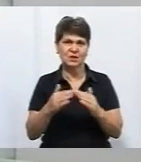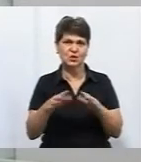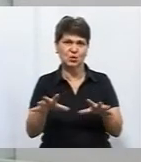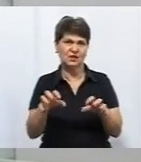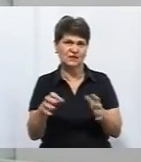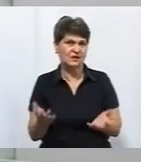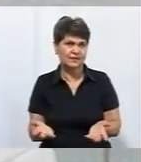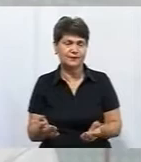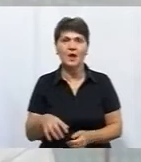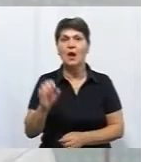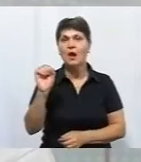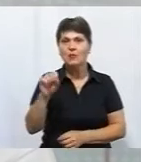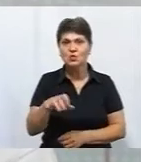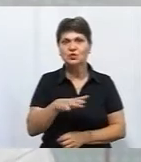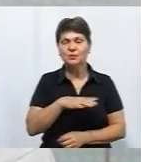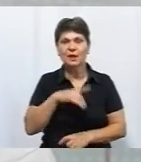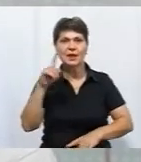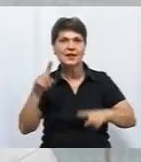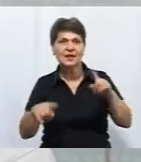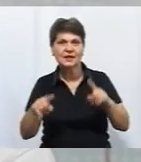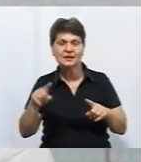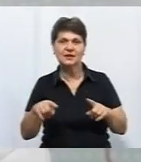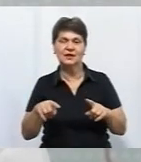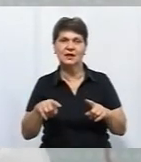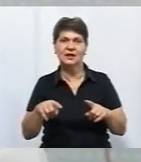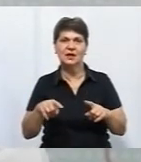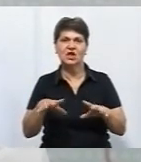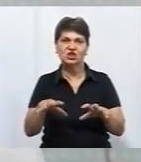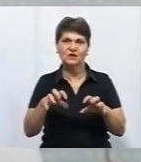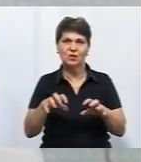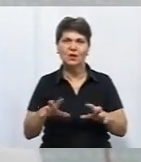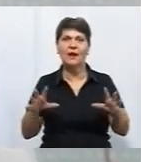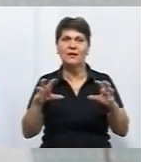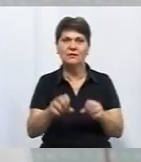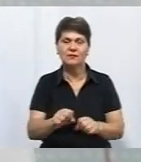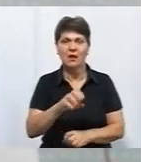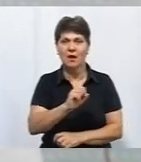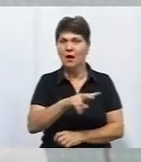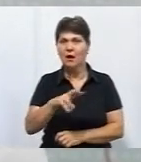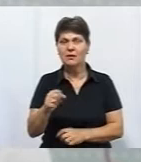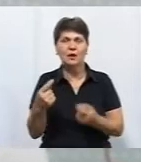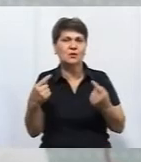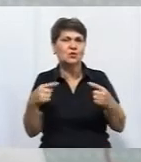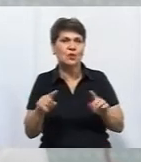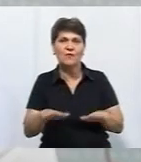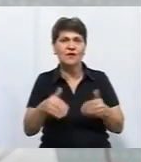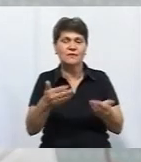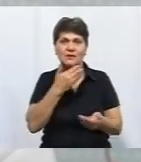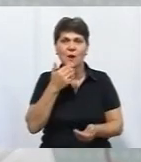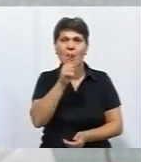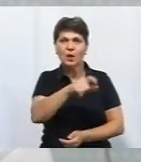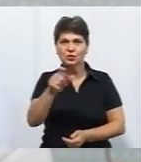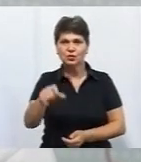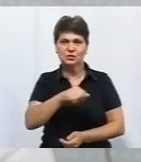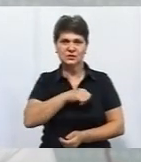керуватися? Ну, може, деякі тварини кидаються, може бути таке, звісно. Ну, а другого варіанту я не бачу. Самі люди винуваті в тому, що у нас